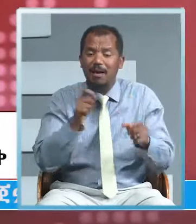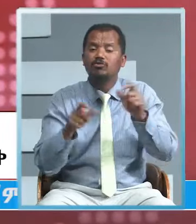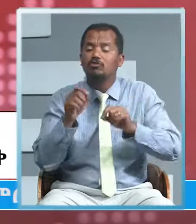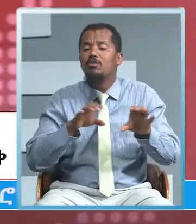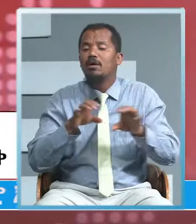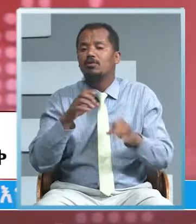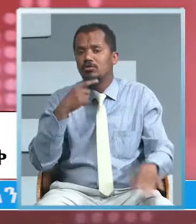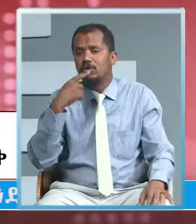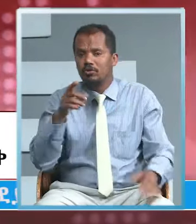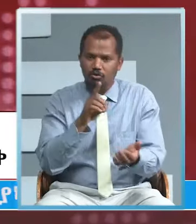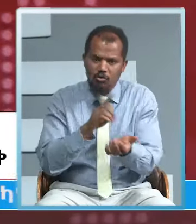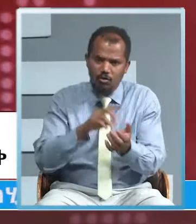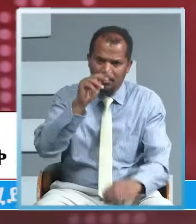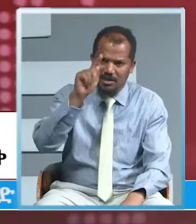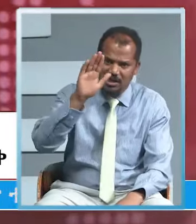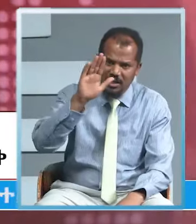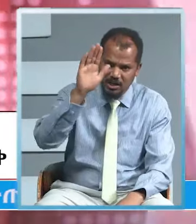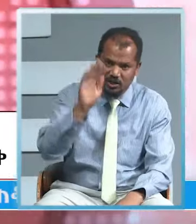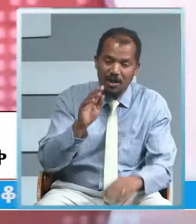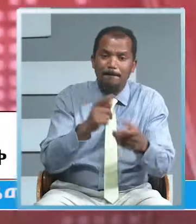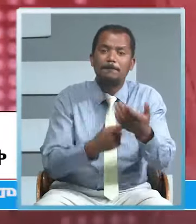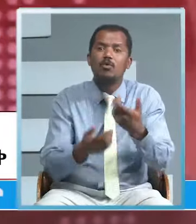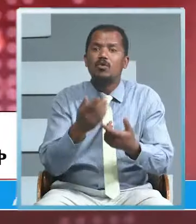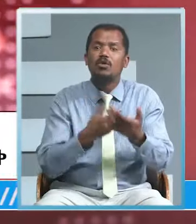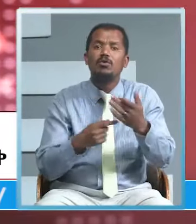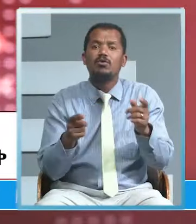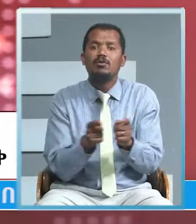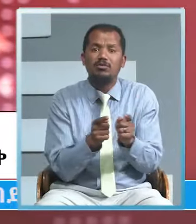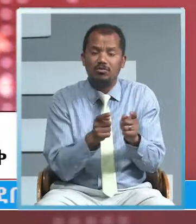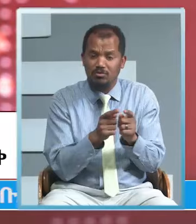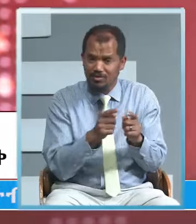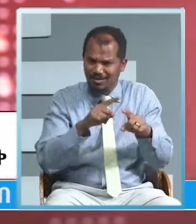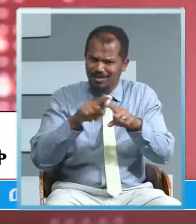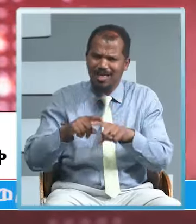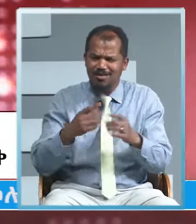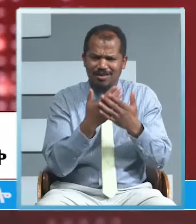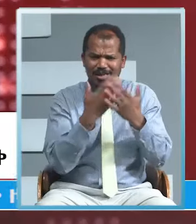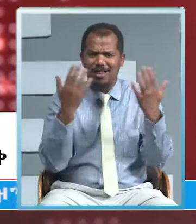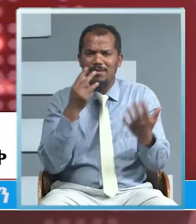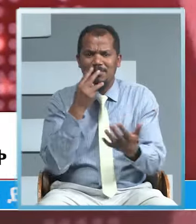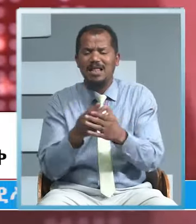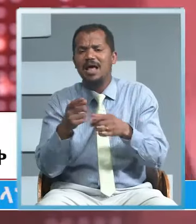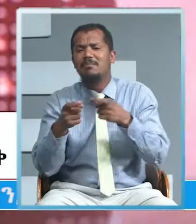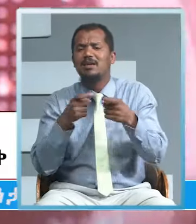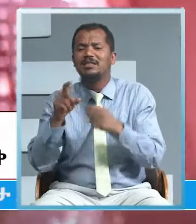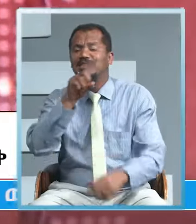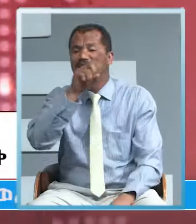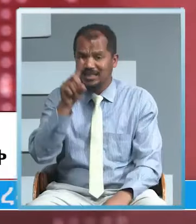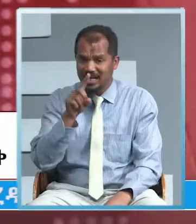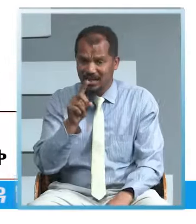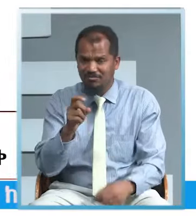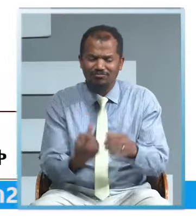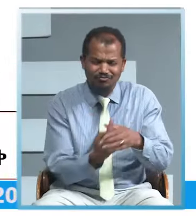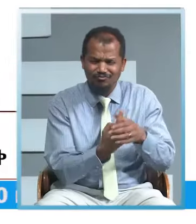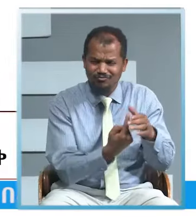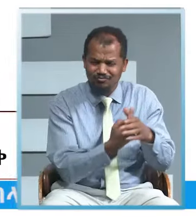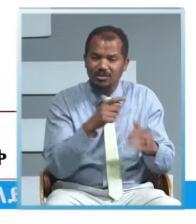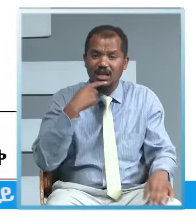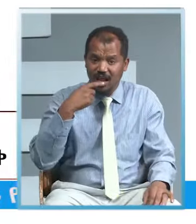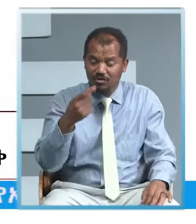ማድረጉንም አመልክተዋል። ዶክተር መንገሻ አክለውም በውይይቱ መድረኮቹ የተለያዩ የልማትና የመልካም አስተዳደር ጥያቄዎች